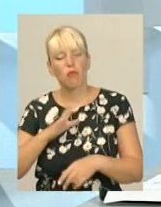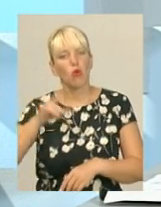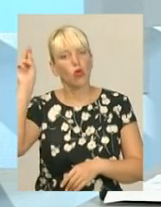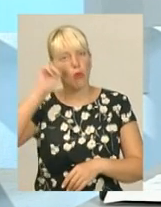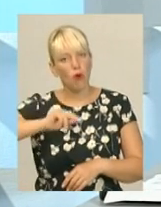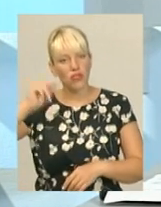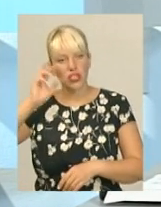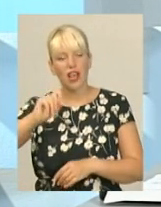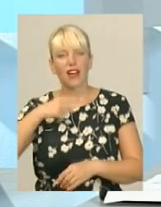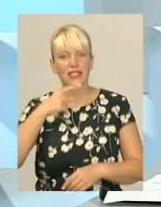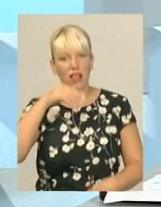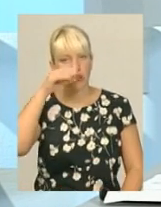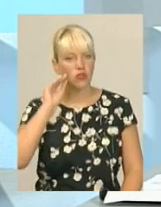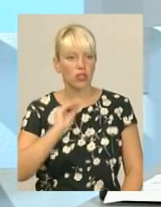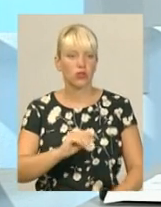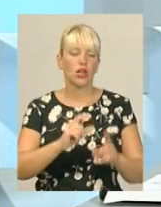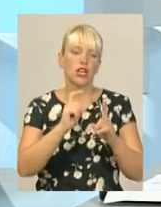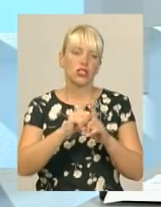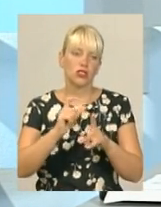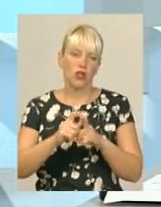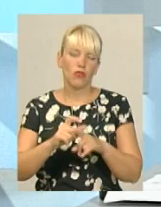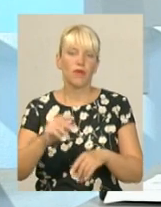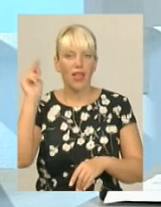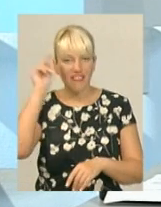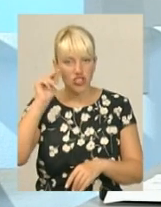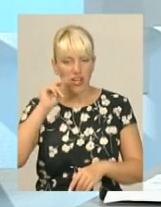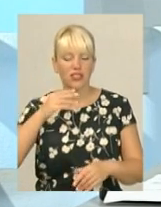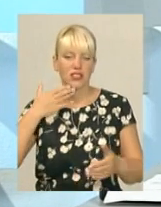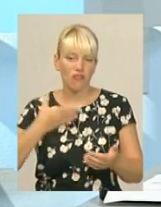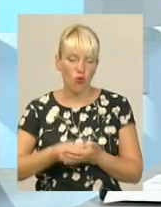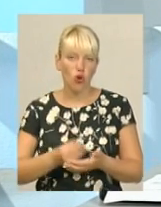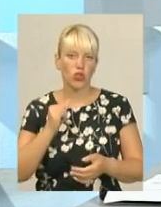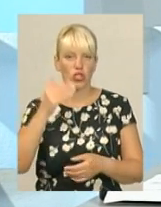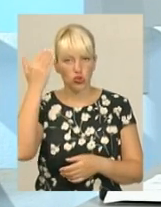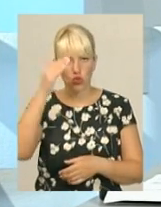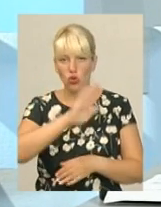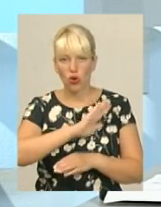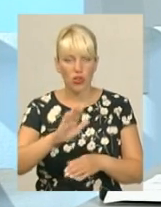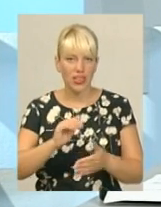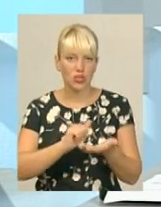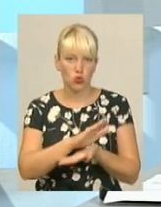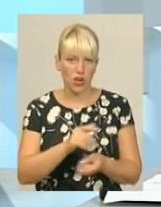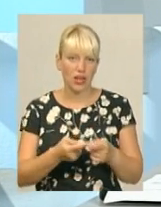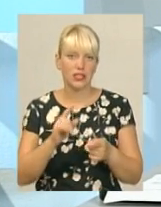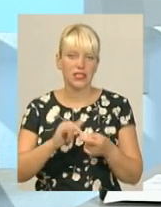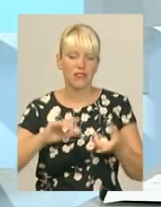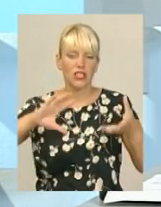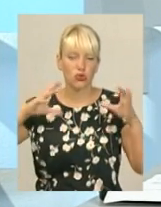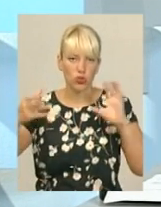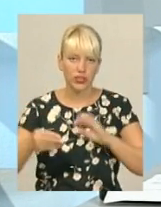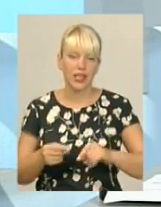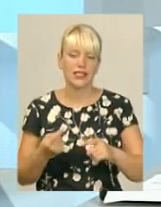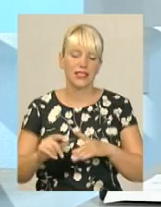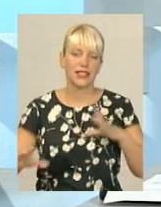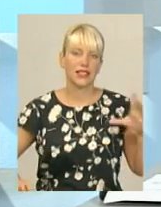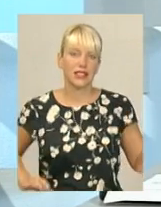казав Тарас Шевченко, слово навчайтеся, чужого не цурайтесь. Тому по результатах вказаних тренінгів ми